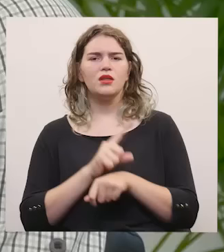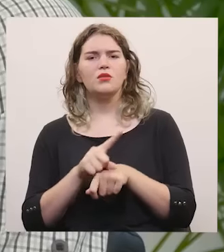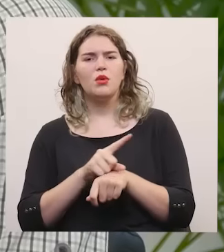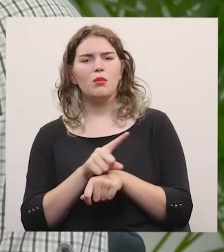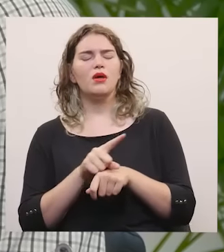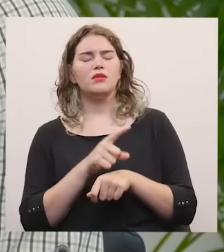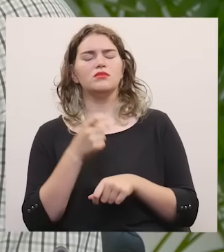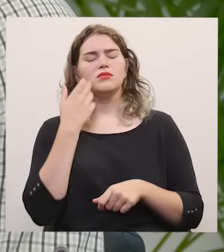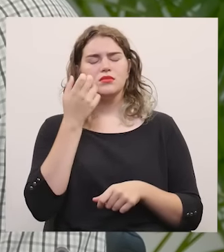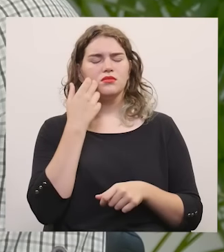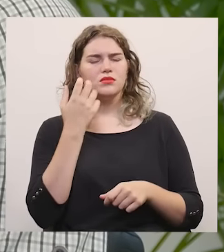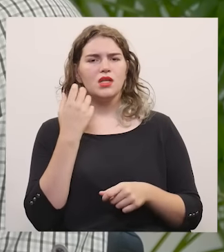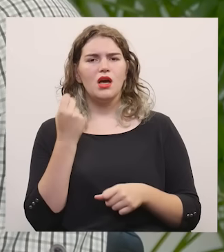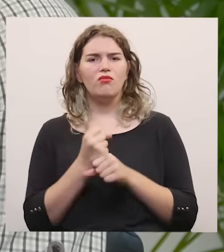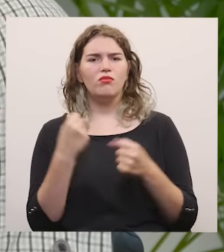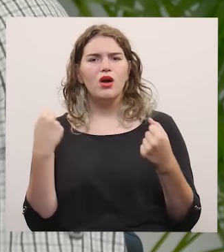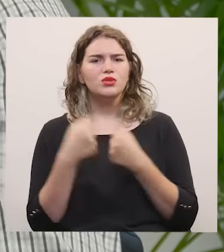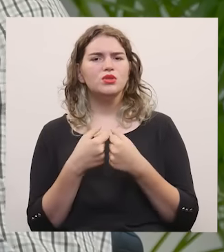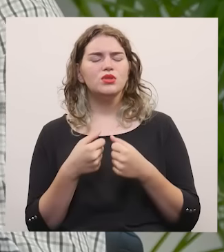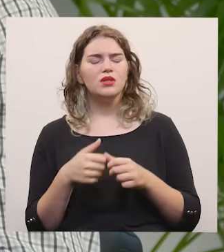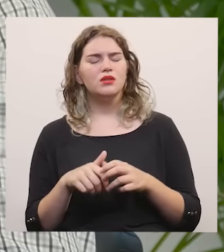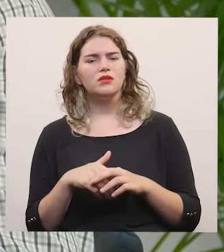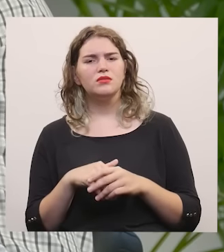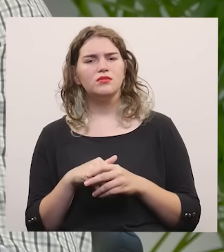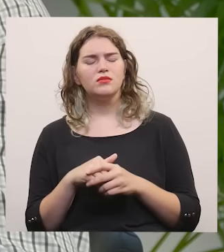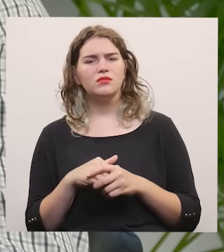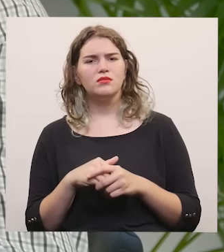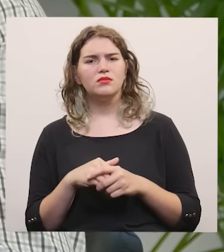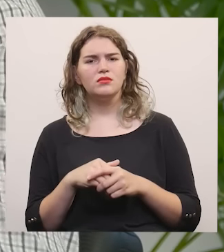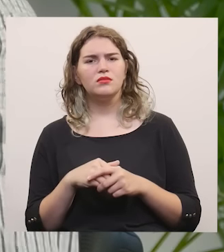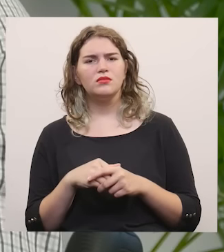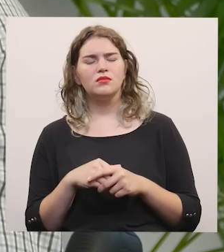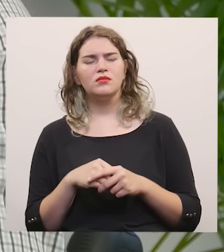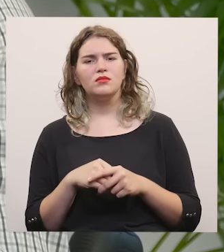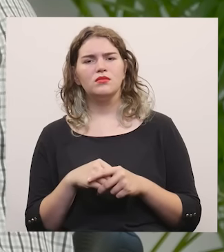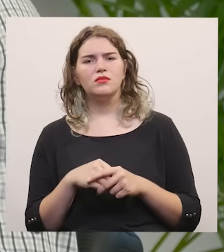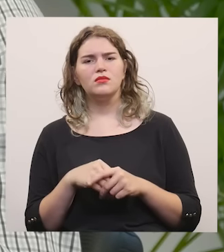acel moment pot să zic că